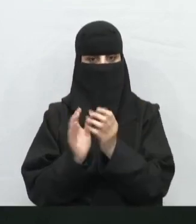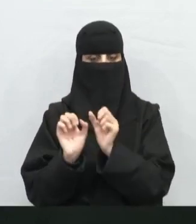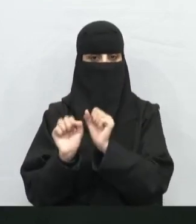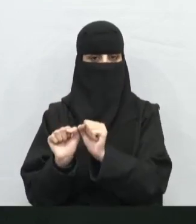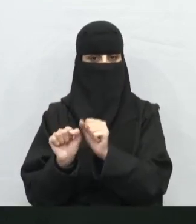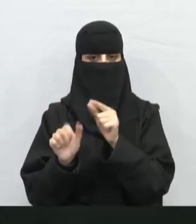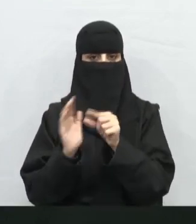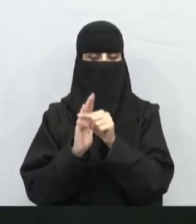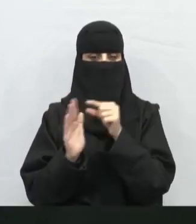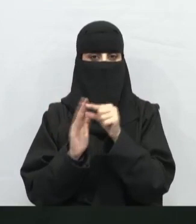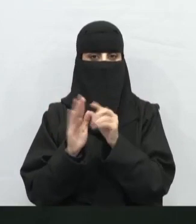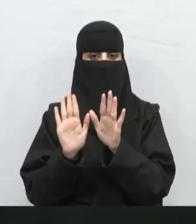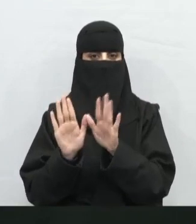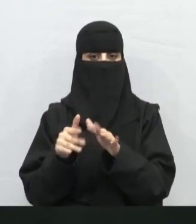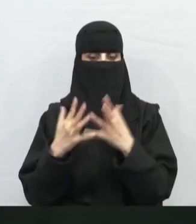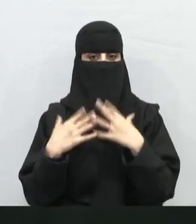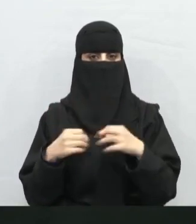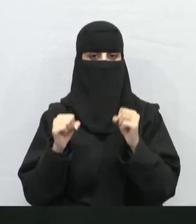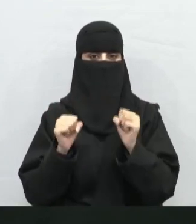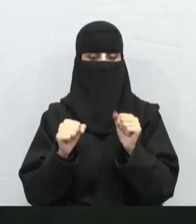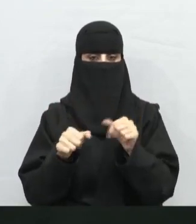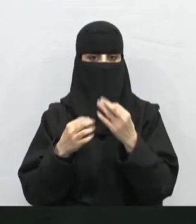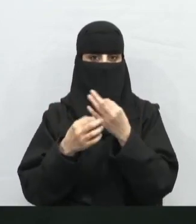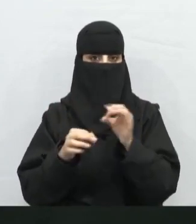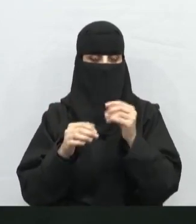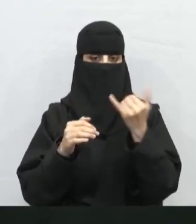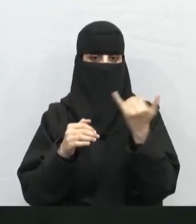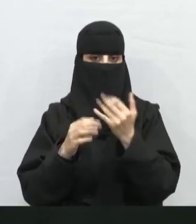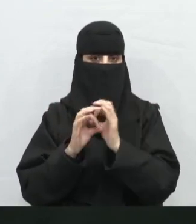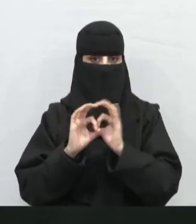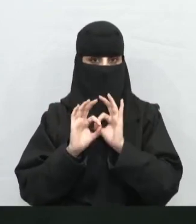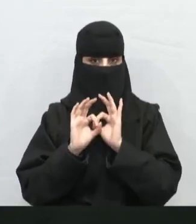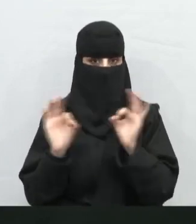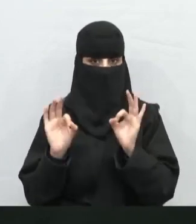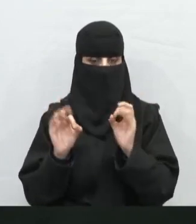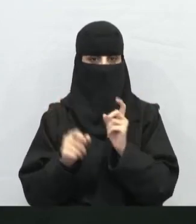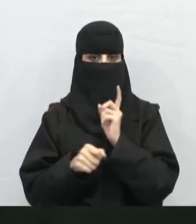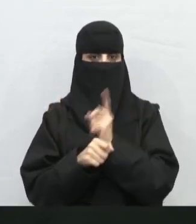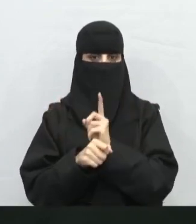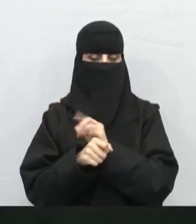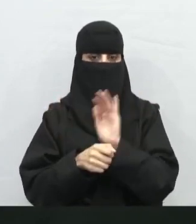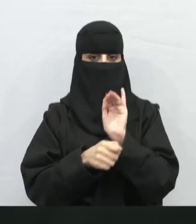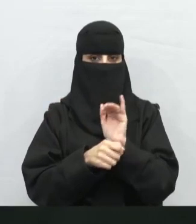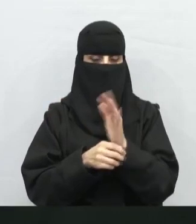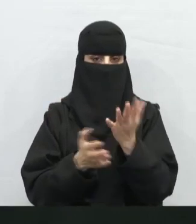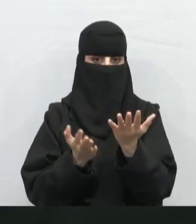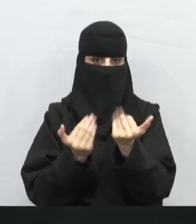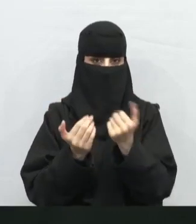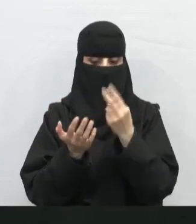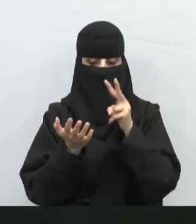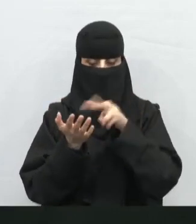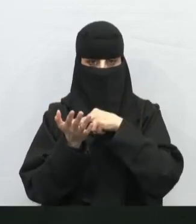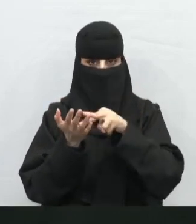استعدوا لكن في هذه الحصه ساطلب منكم ايضا القراءه والتركيز